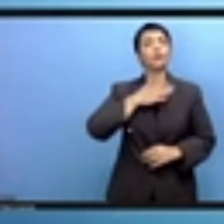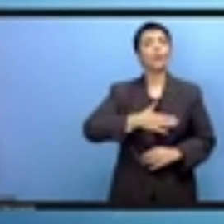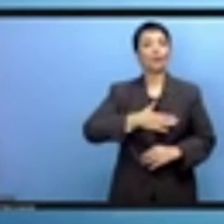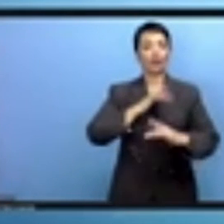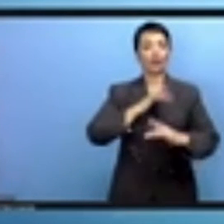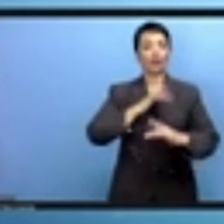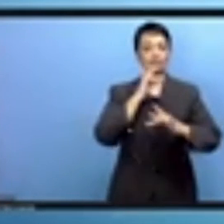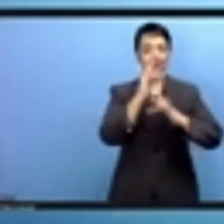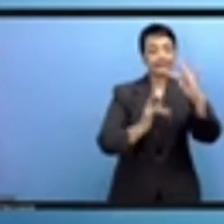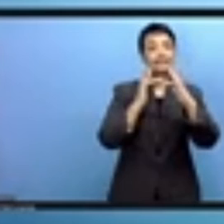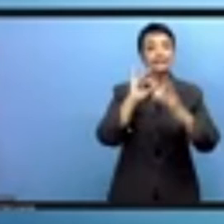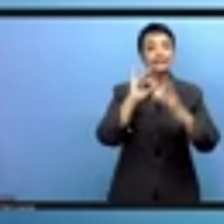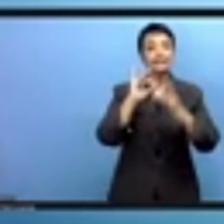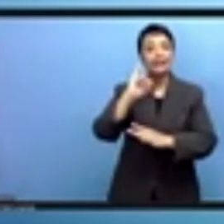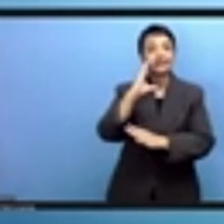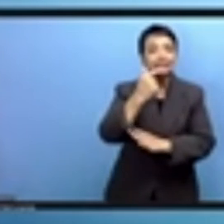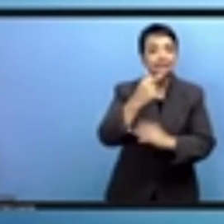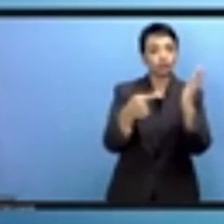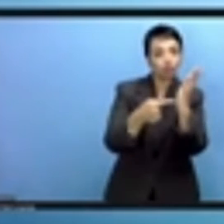繁荣，